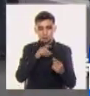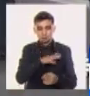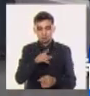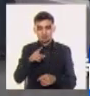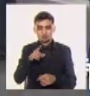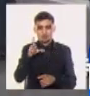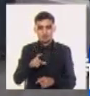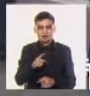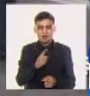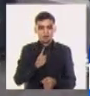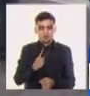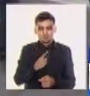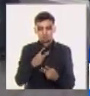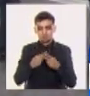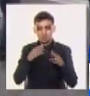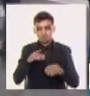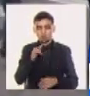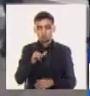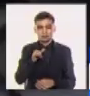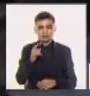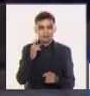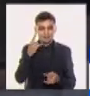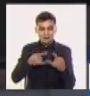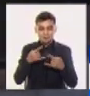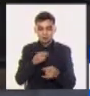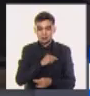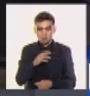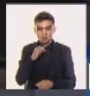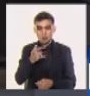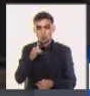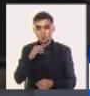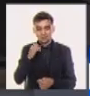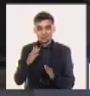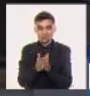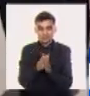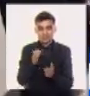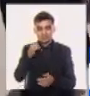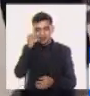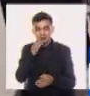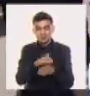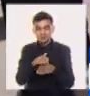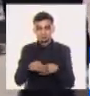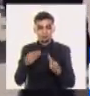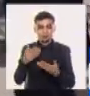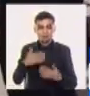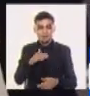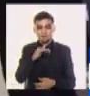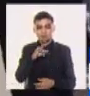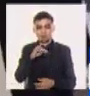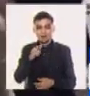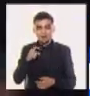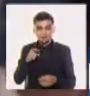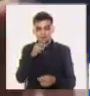в камере один и у него не работает телевизор. Губернатор получил только книги и старые газеты. Напомню, Фургала арестовали по